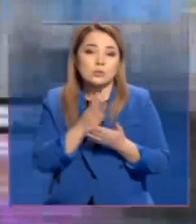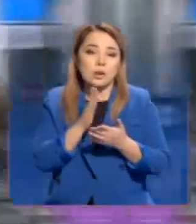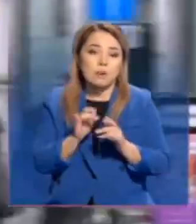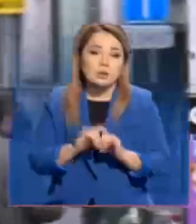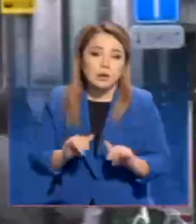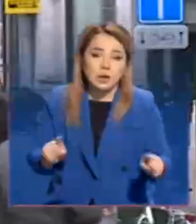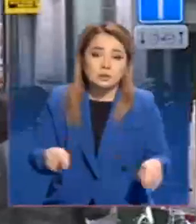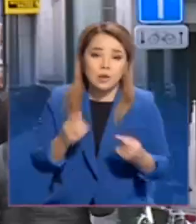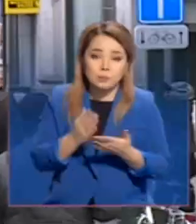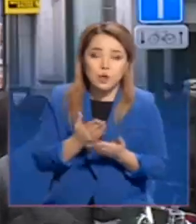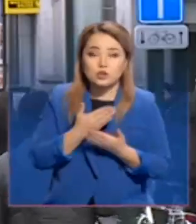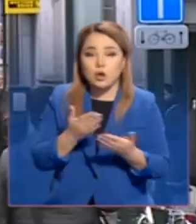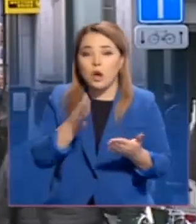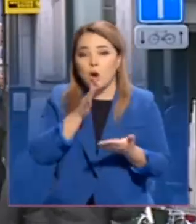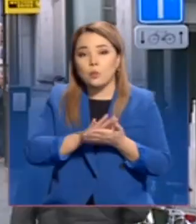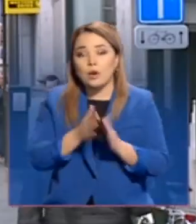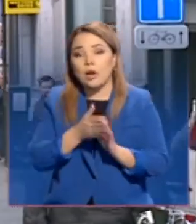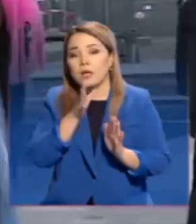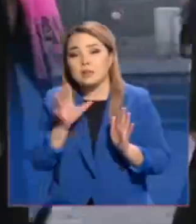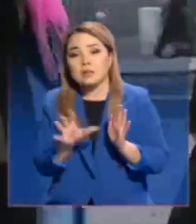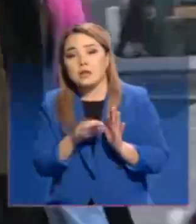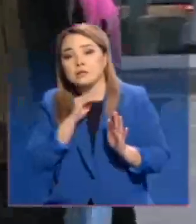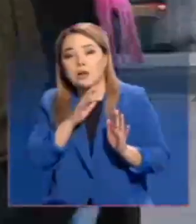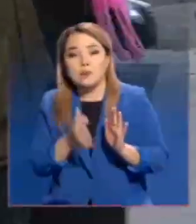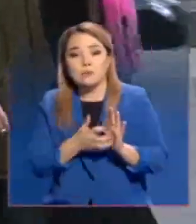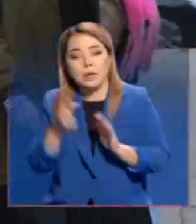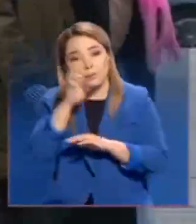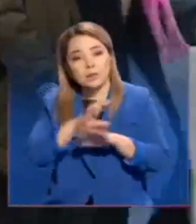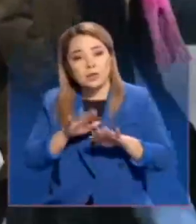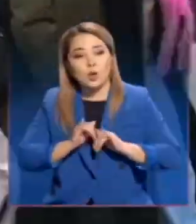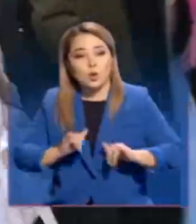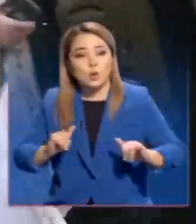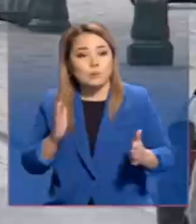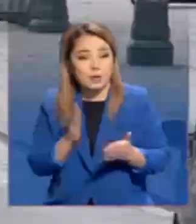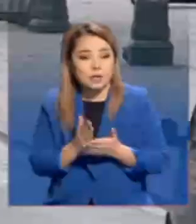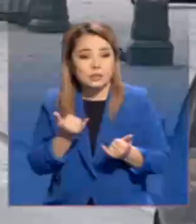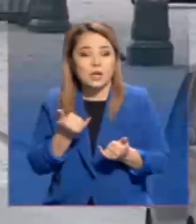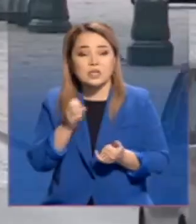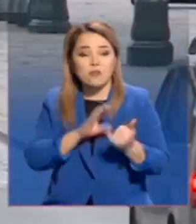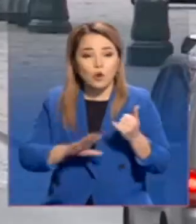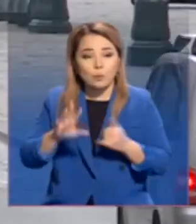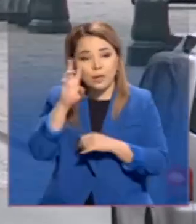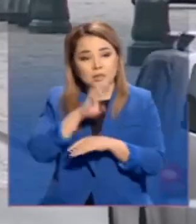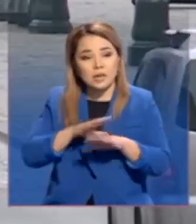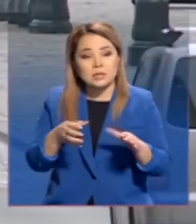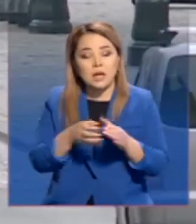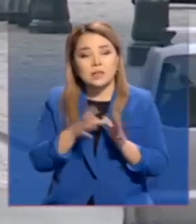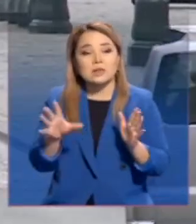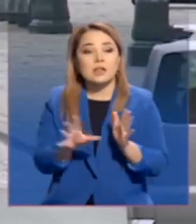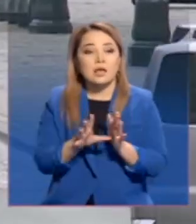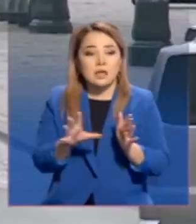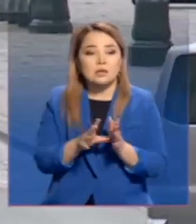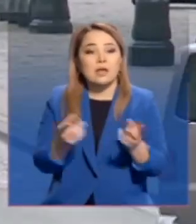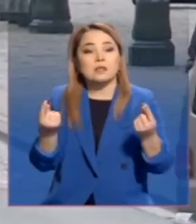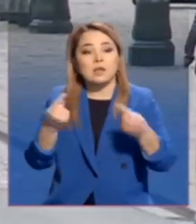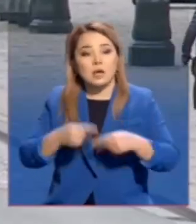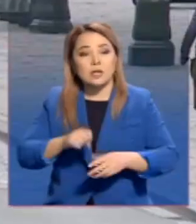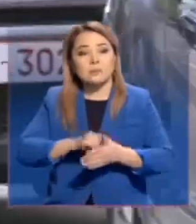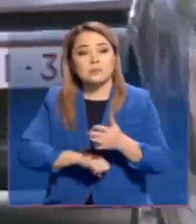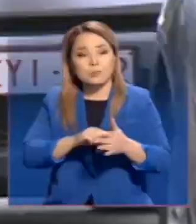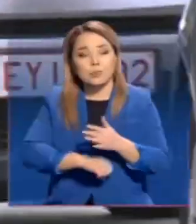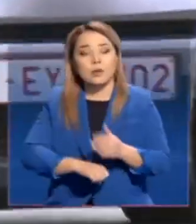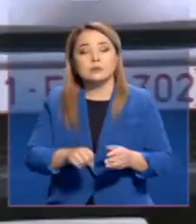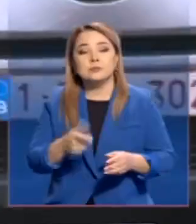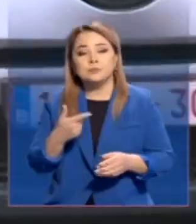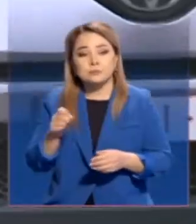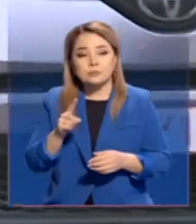отыр. Соңғы уақытта энергия тапшылығына тап болған мемлекеттер көбейді. Мысалы, қазір Еуропа елдерінде энергетикалық дағдарыс әсерінен